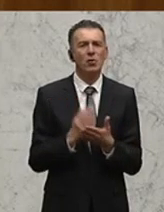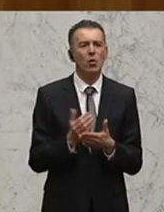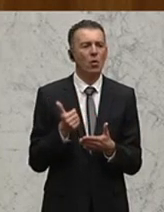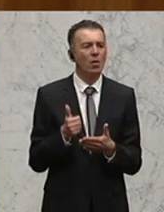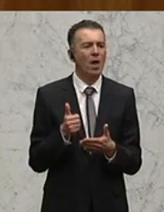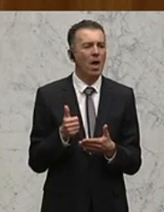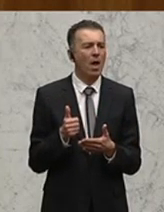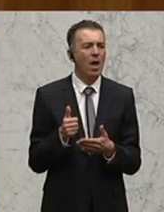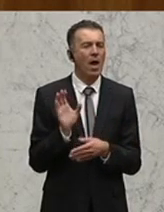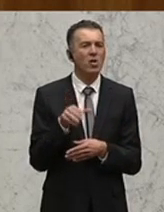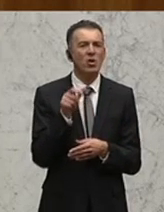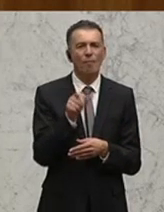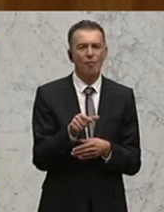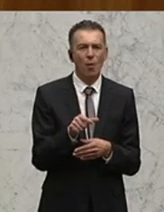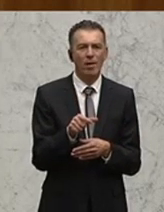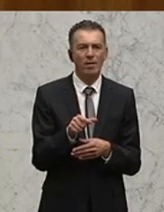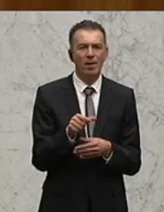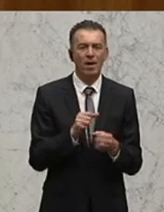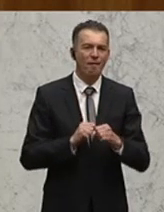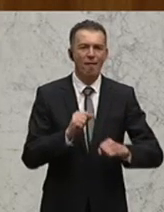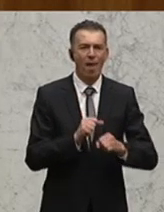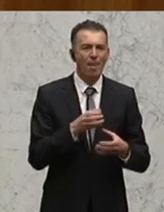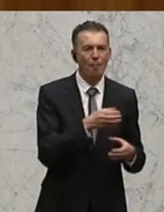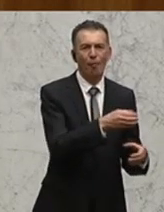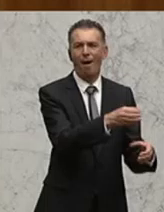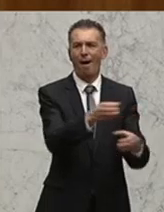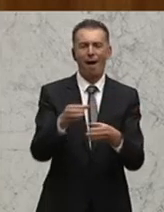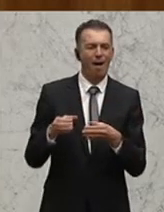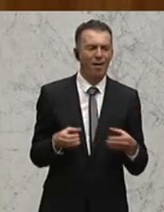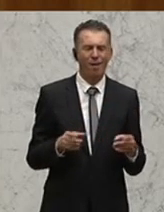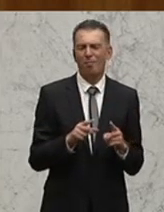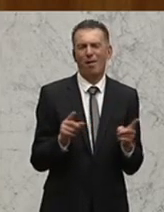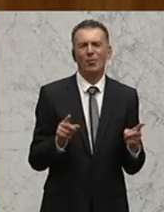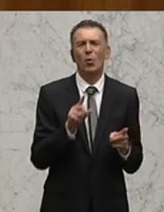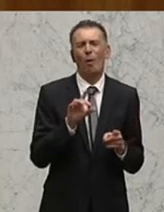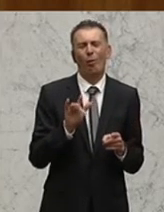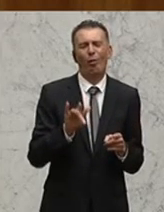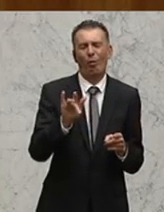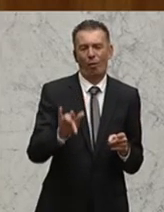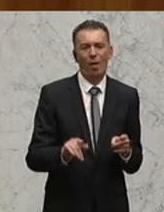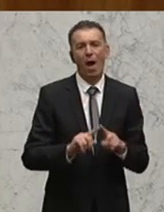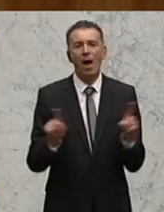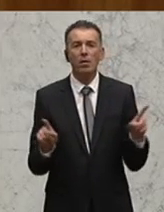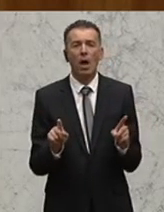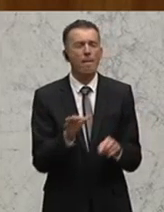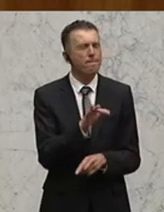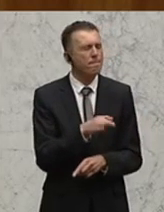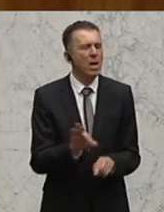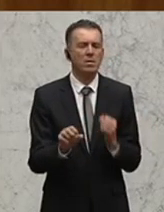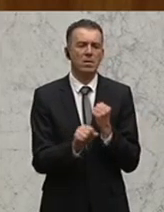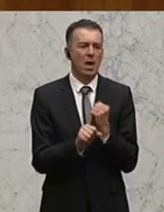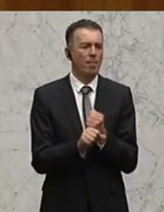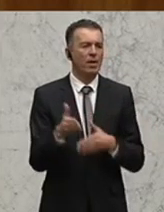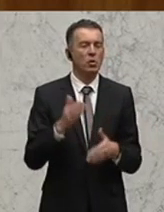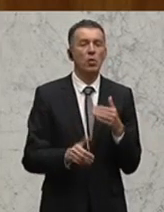die Wanderpokale, bis auf wenige Ausnahmen wird hier tatsächlich beste pädagogische Arbeit geleistet. Und zum